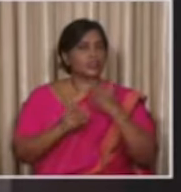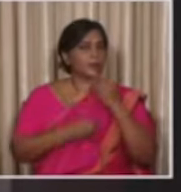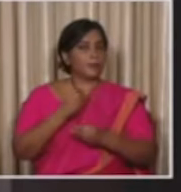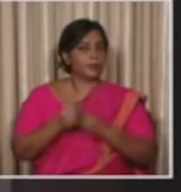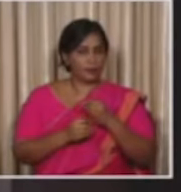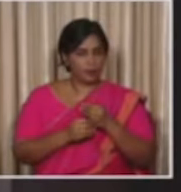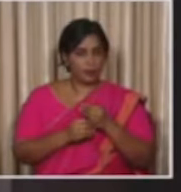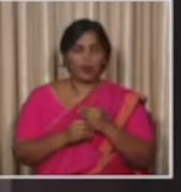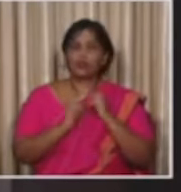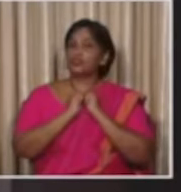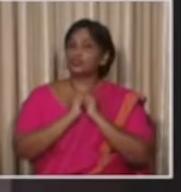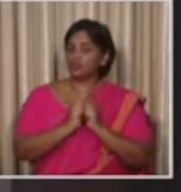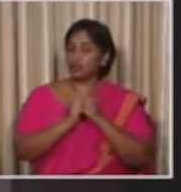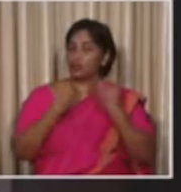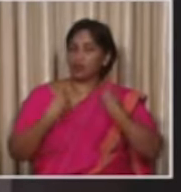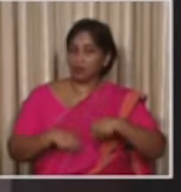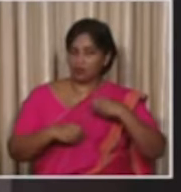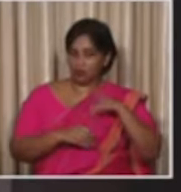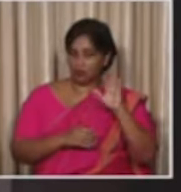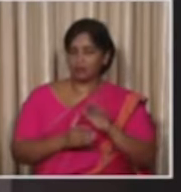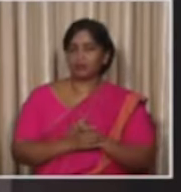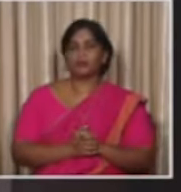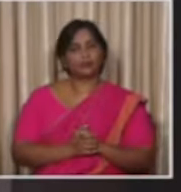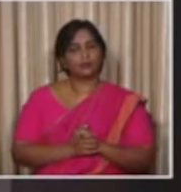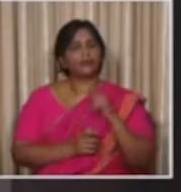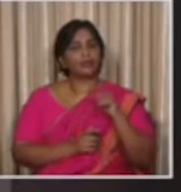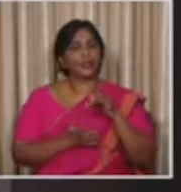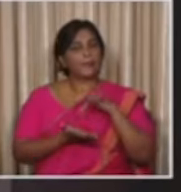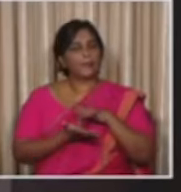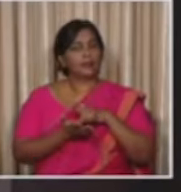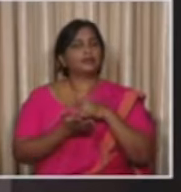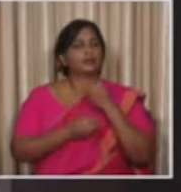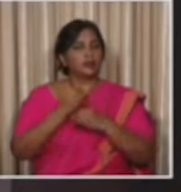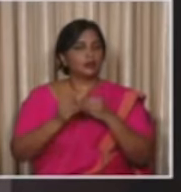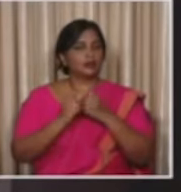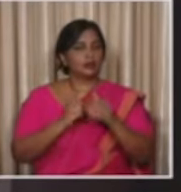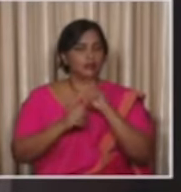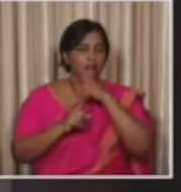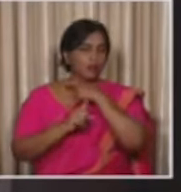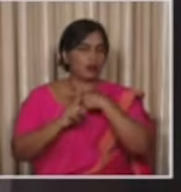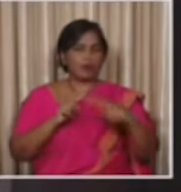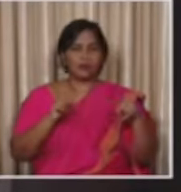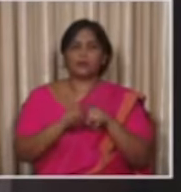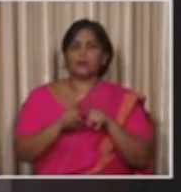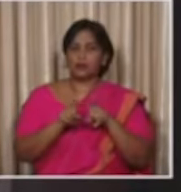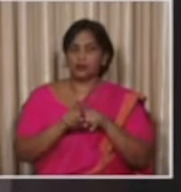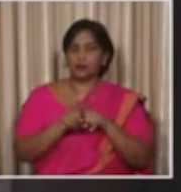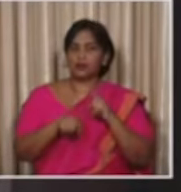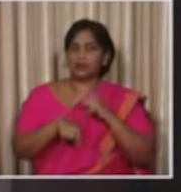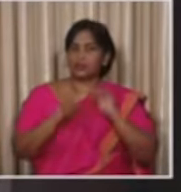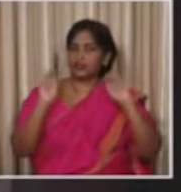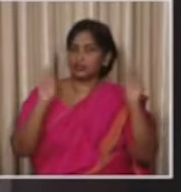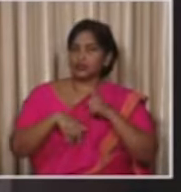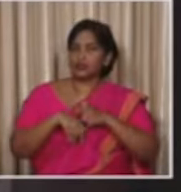මෙන්ම රැකියා අහිමි වීමද සිදු වී තිබෙනවා. මධ්‍යම පරිමාණ කර්මාන්ත හරි අඩකින් පමණ කෙටි කාලයක්